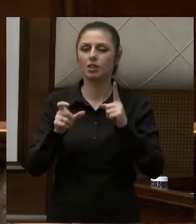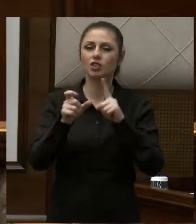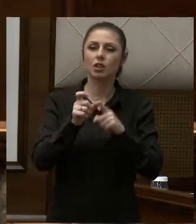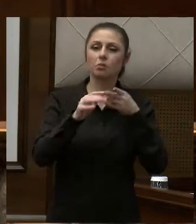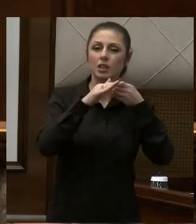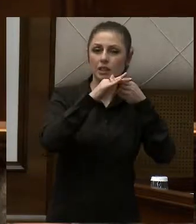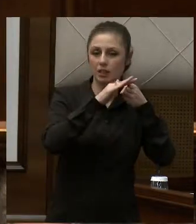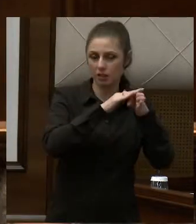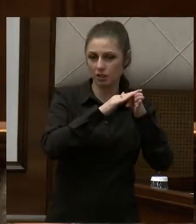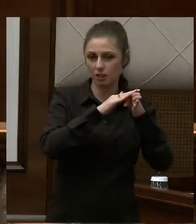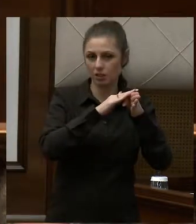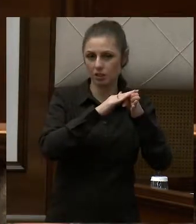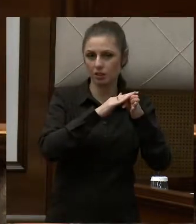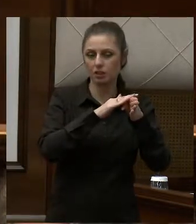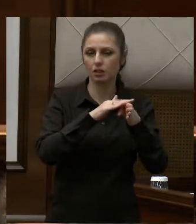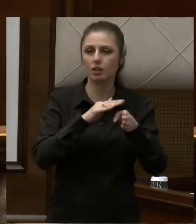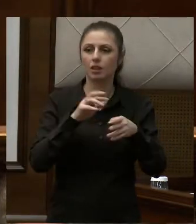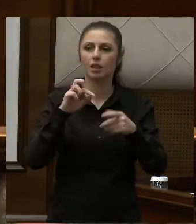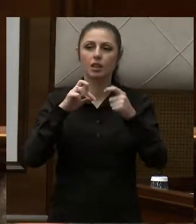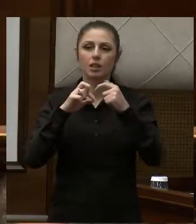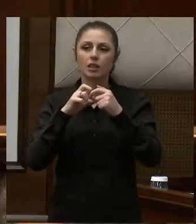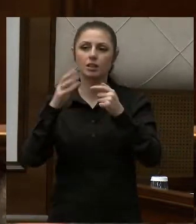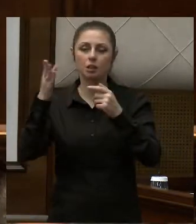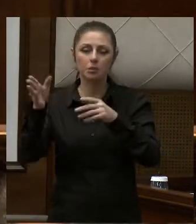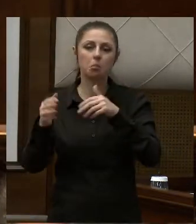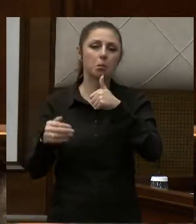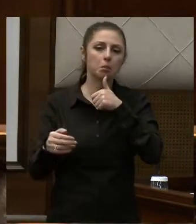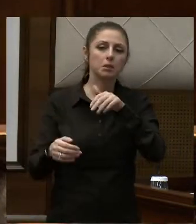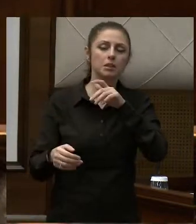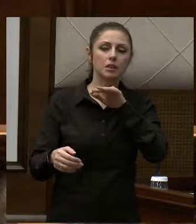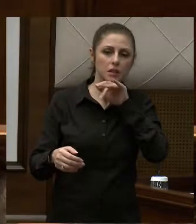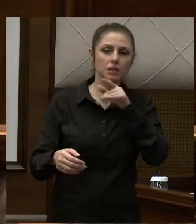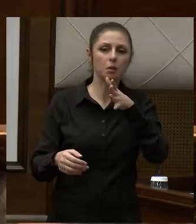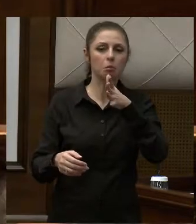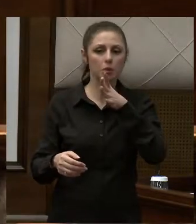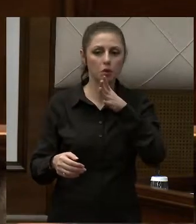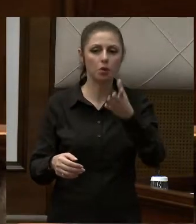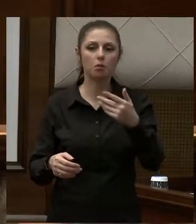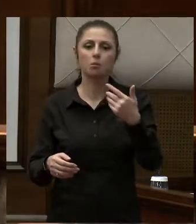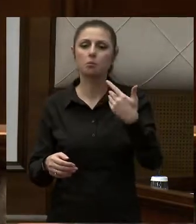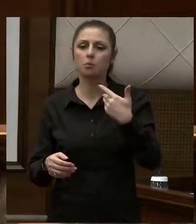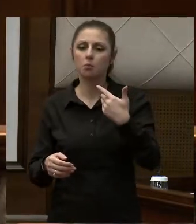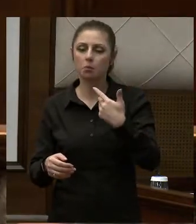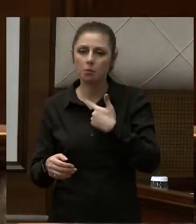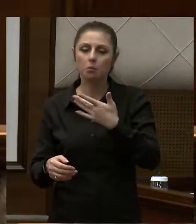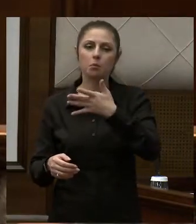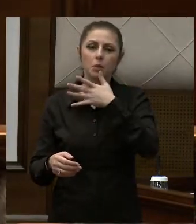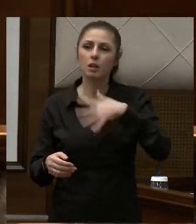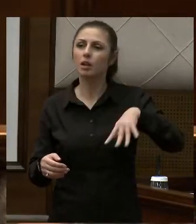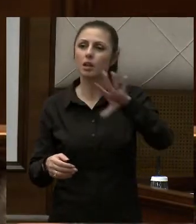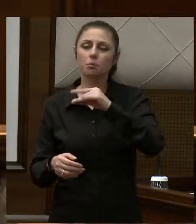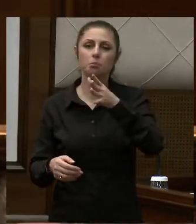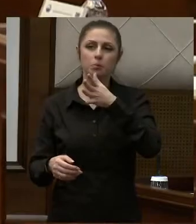girişi, Recep'in babası da dedesi de biliyor ki, ben biliyorum ki, sizlerin Çekmece'nin yerleri biliyor